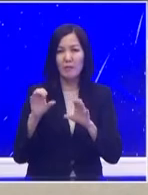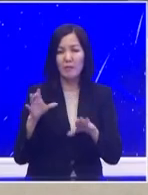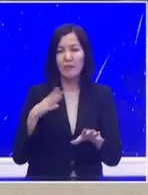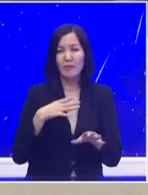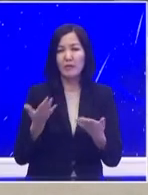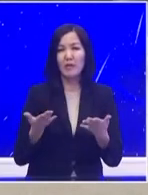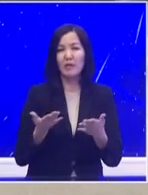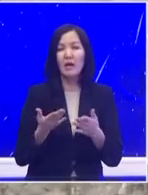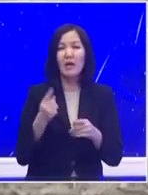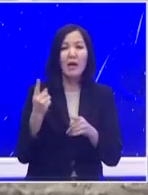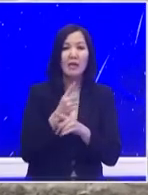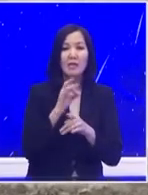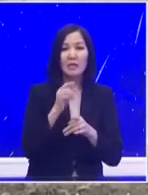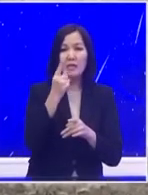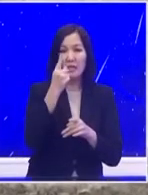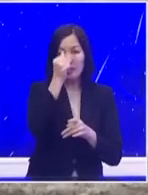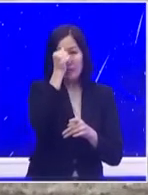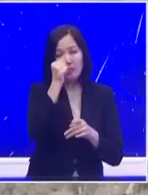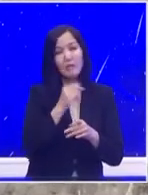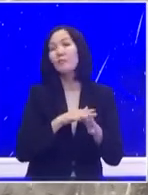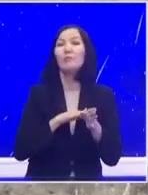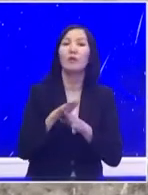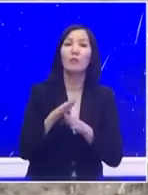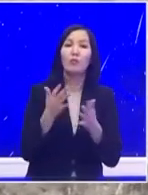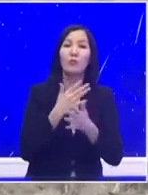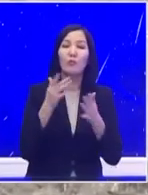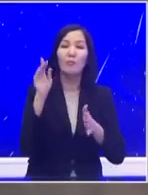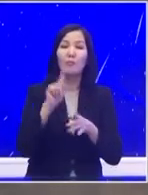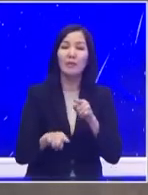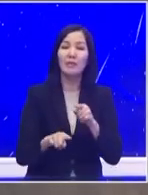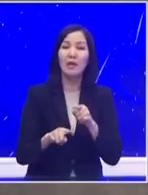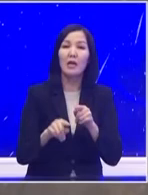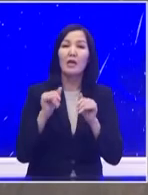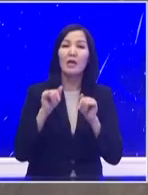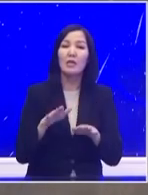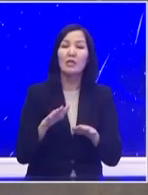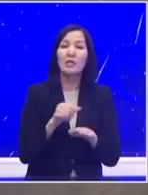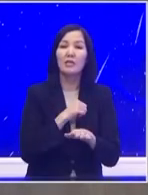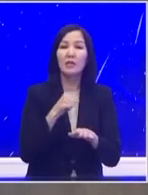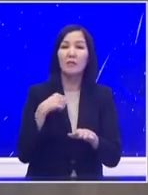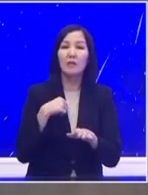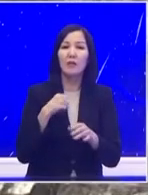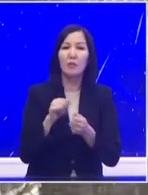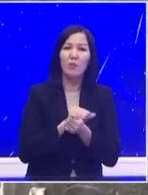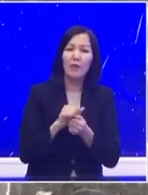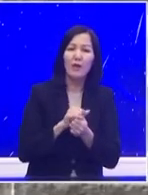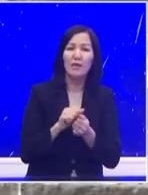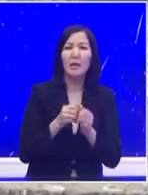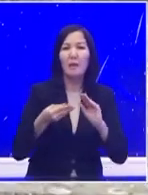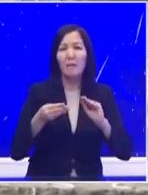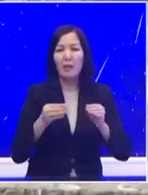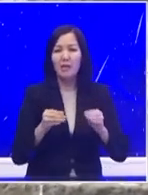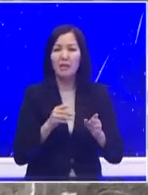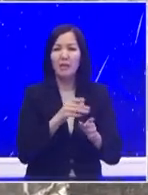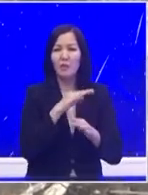мусор вывозится всего один раз в месяц, а переполняются они гораздо быстрее. Выход местные жители видят в сожжении бумаги и пластика, что, по